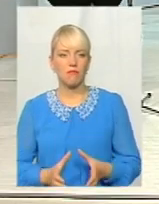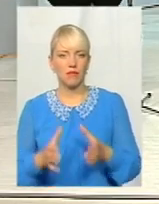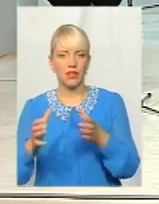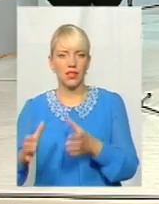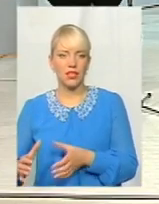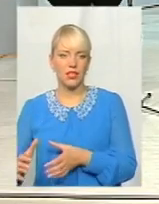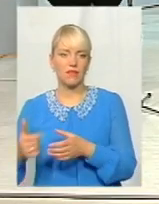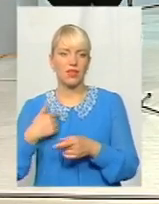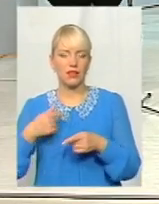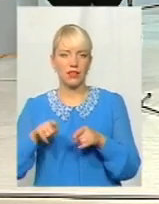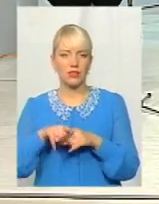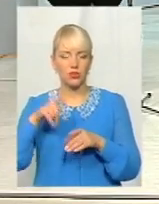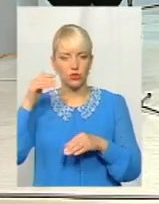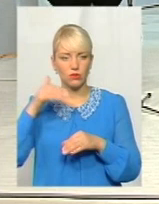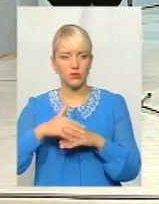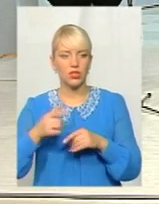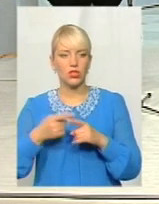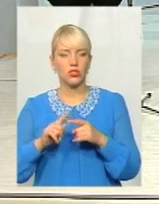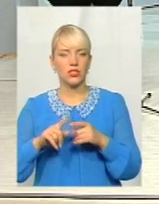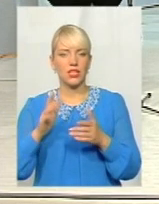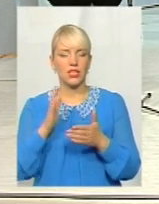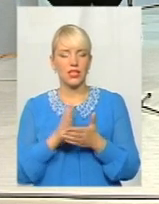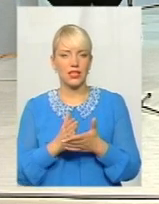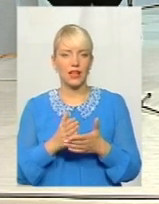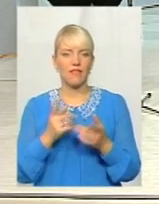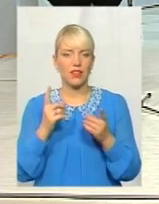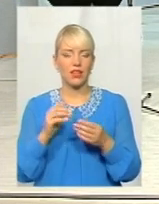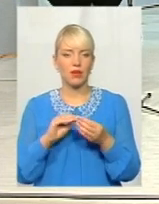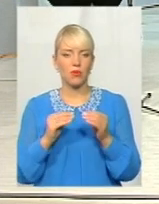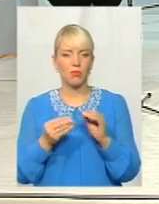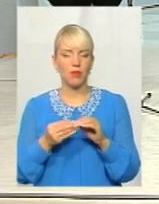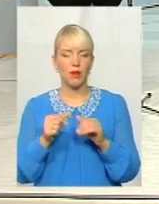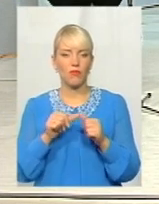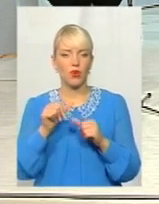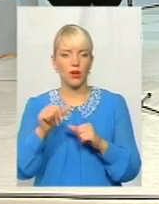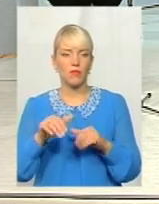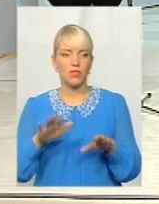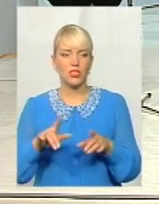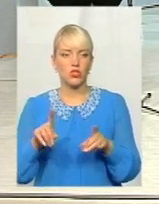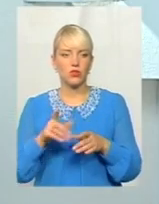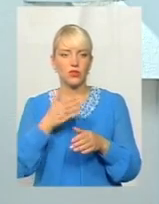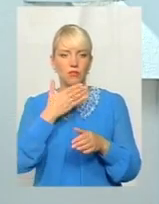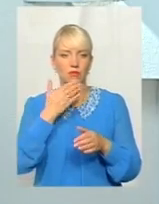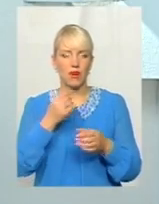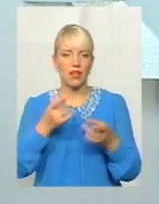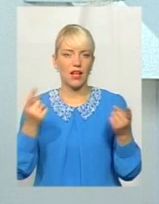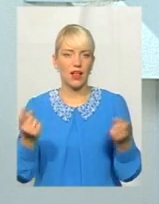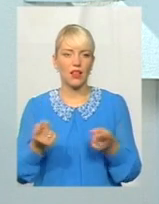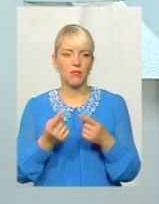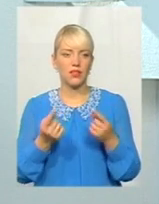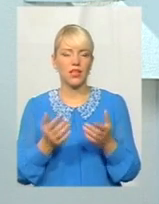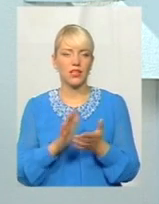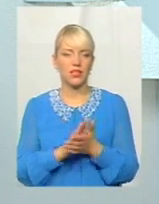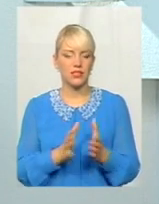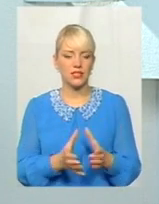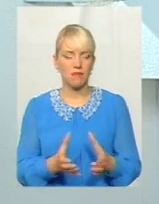розумію, що це велика проблема у дрібних містах, що відсутність елементарних смітників. І було пару